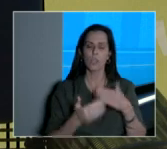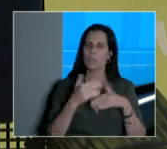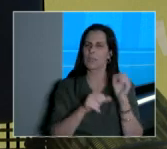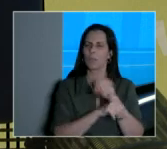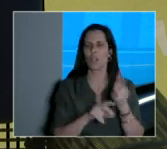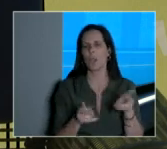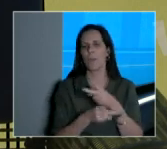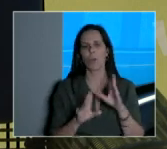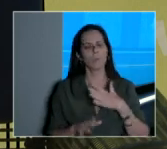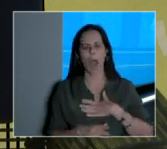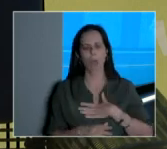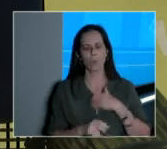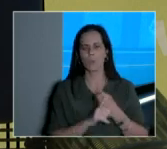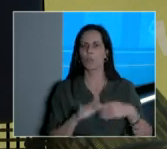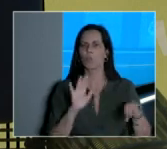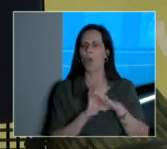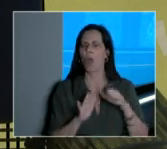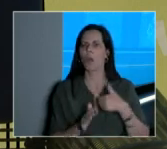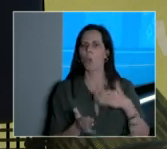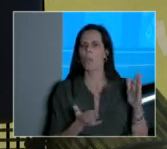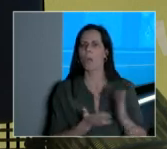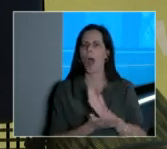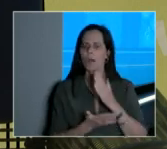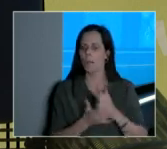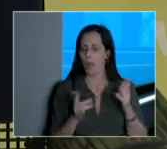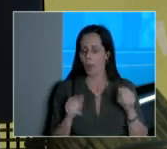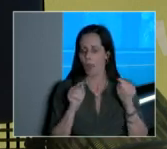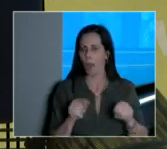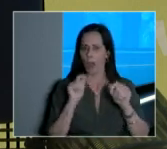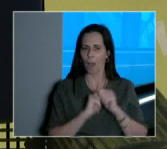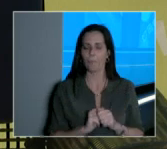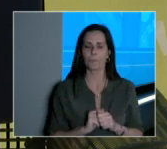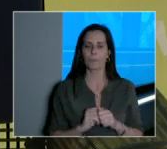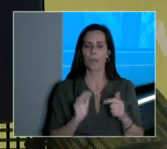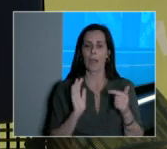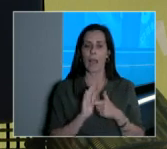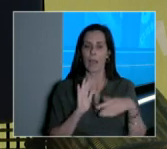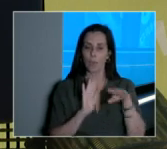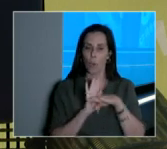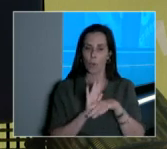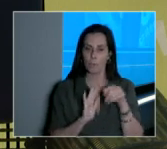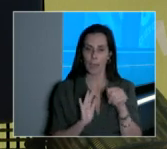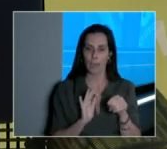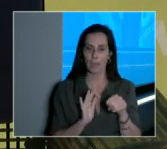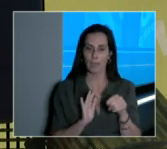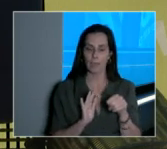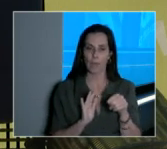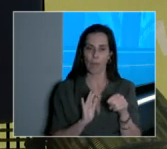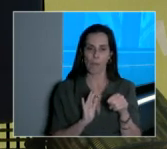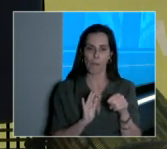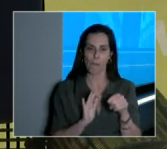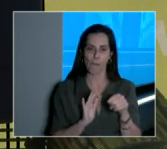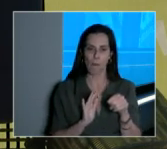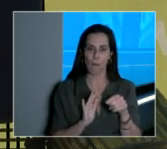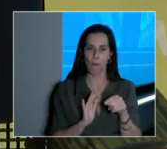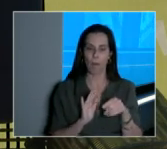אתם לא יכולים, אנחנו נחוקק את החוק ואנחנו רוצים שהחוק הזה יעבור. ולכן החוקים האלה של של